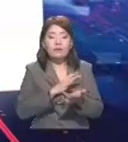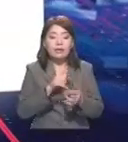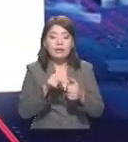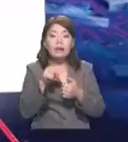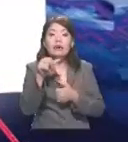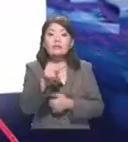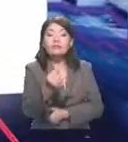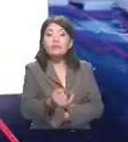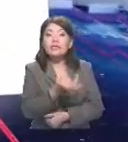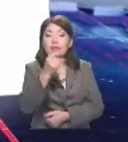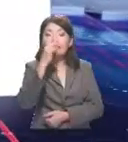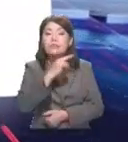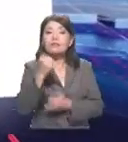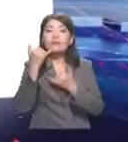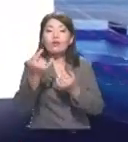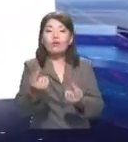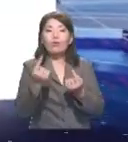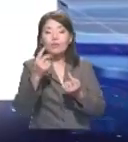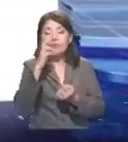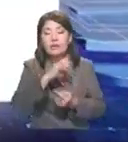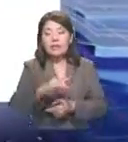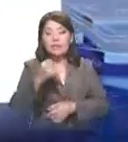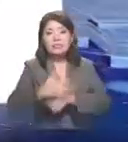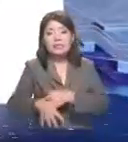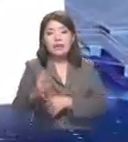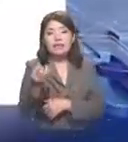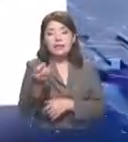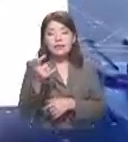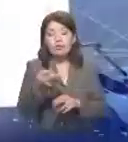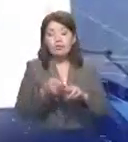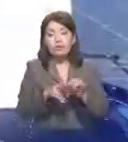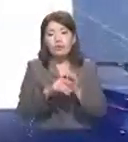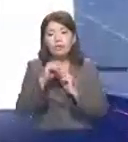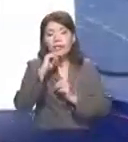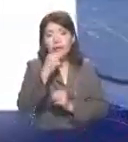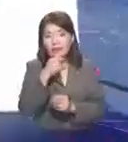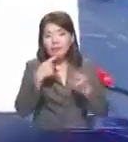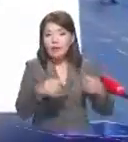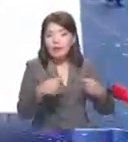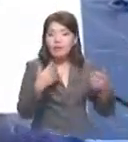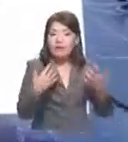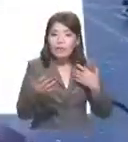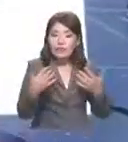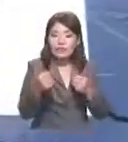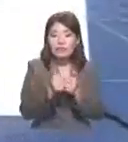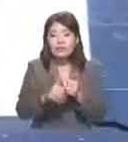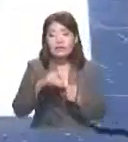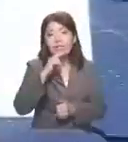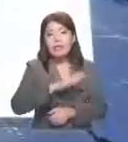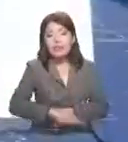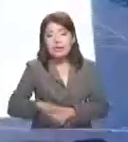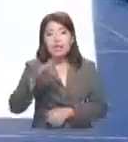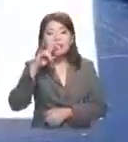особенно актуально для Казахстана, крупнейшей страны Центральной Азии. Несмотря на обширные экономические и торговые отношения с соседней Россией,